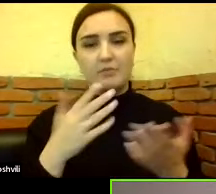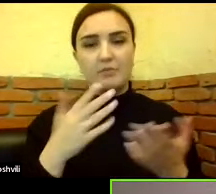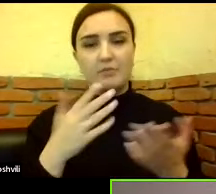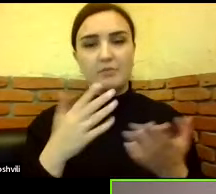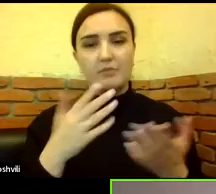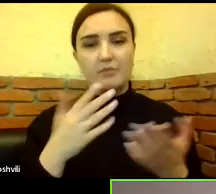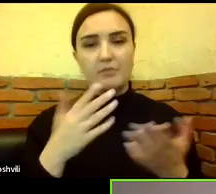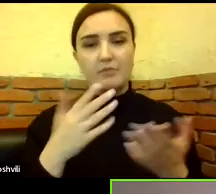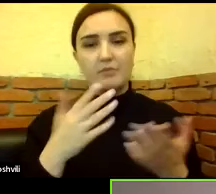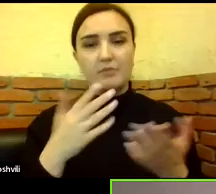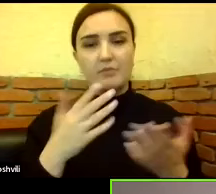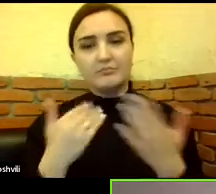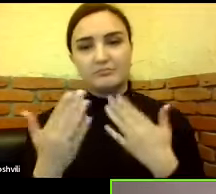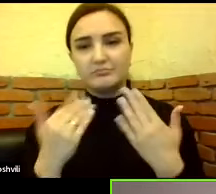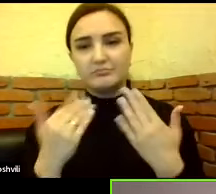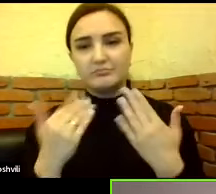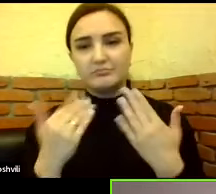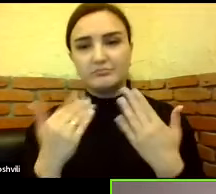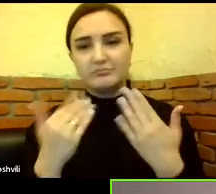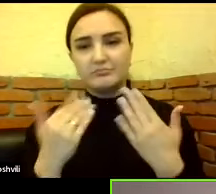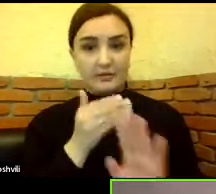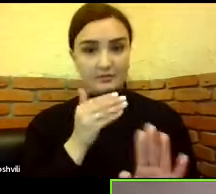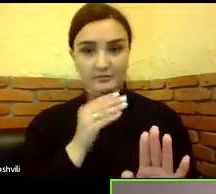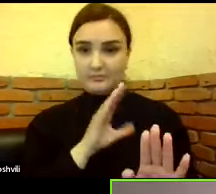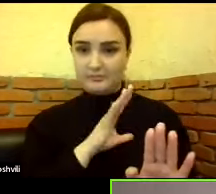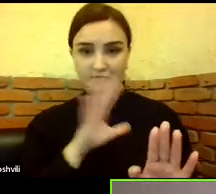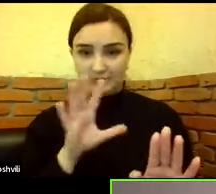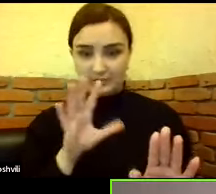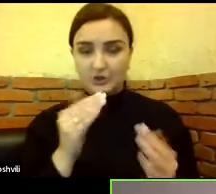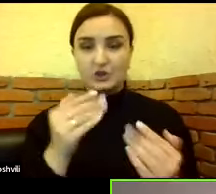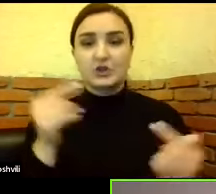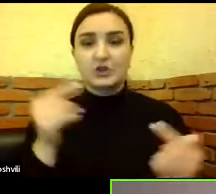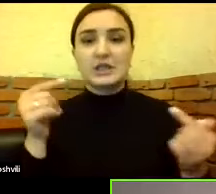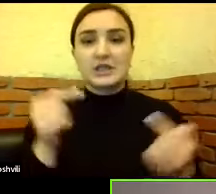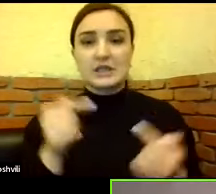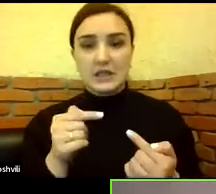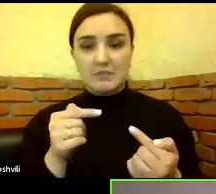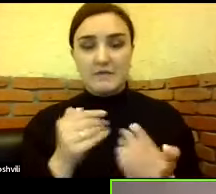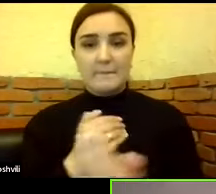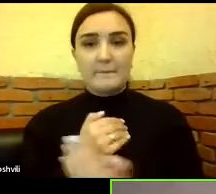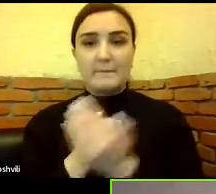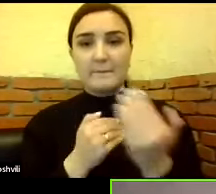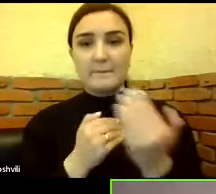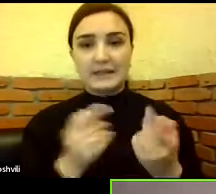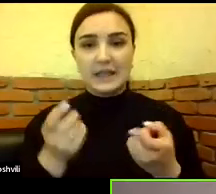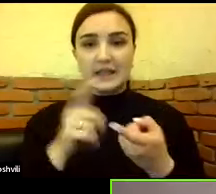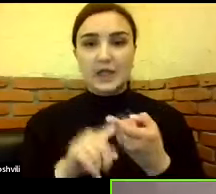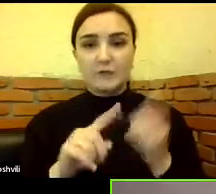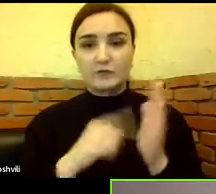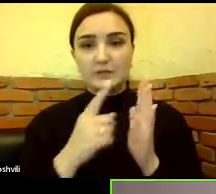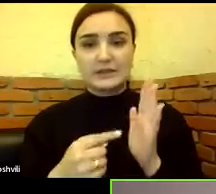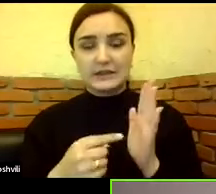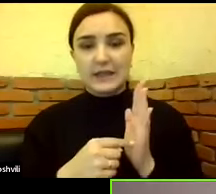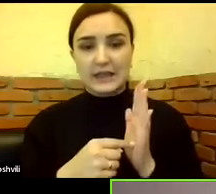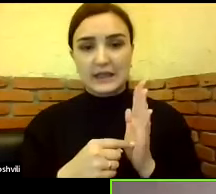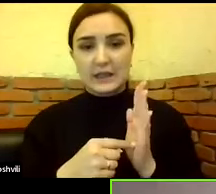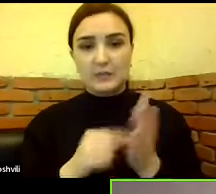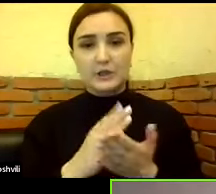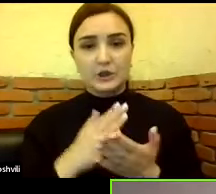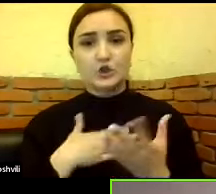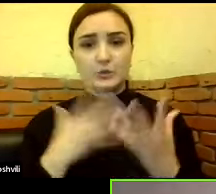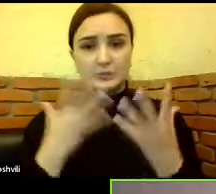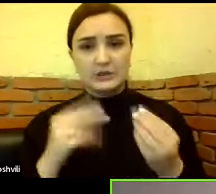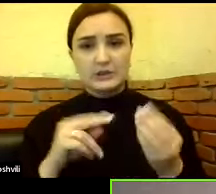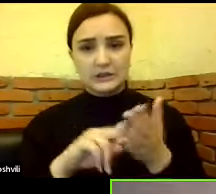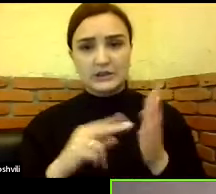შესაბამისად ანუ მათთან დაკავშირებული საკითხები არ იდგა ჩემ დღის წესრიგში, მე არ მეხებოდა